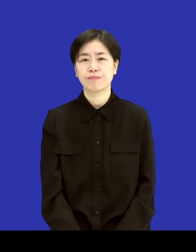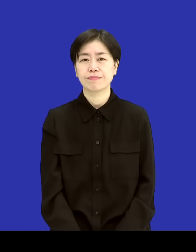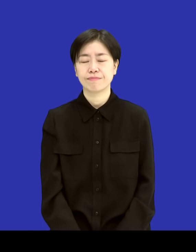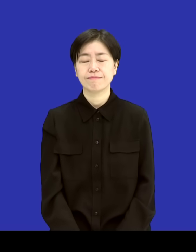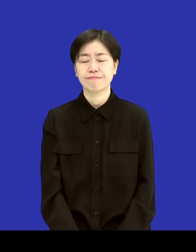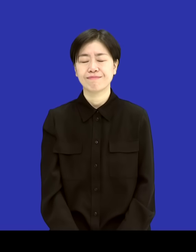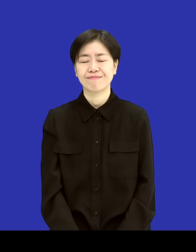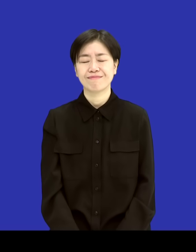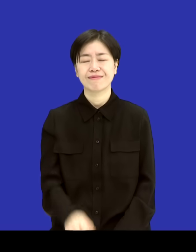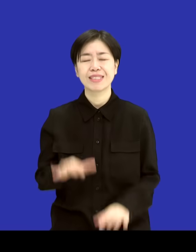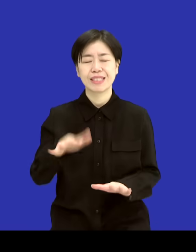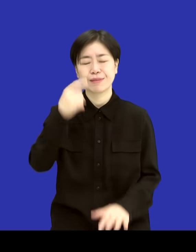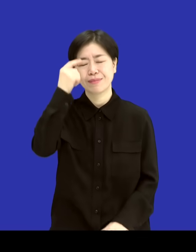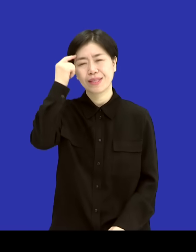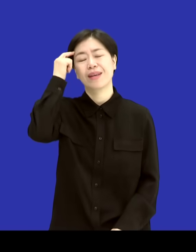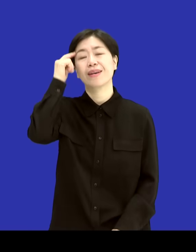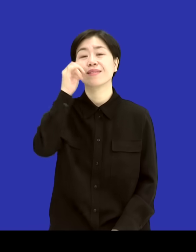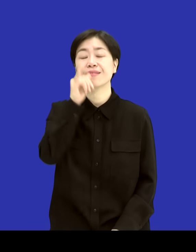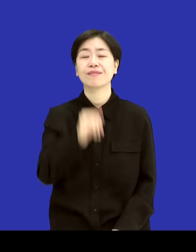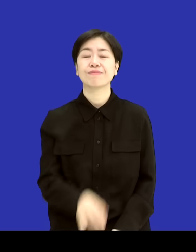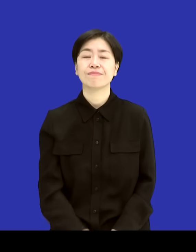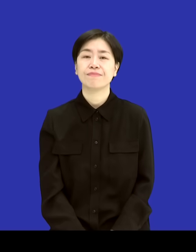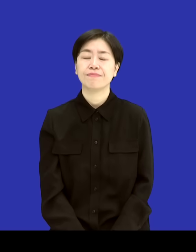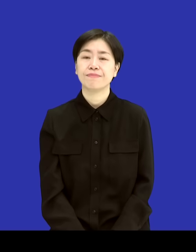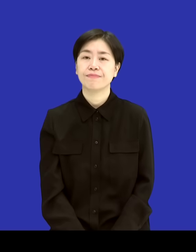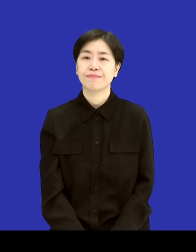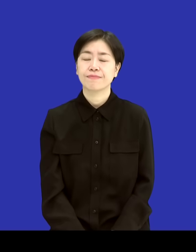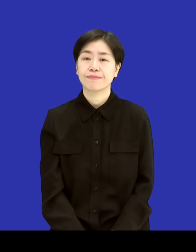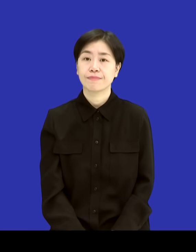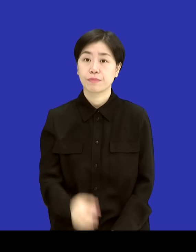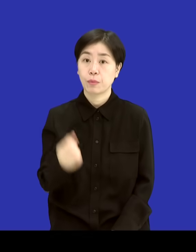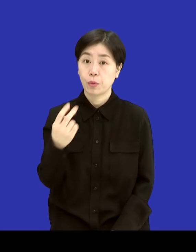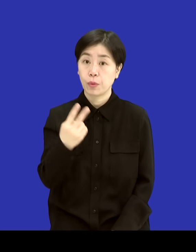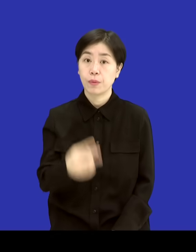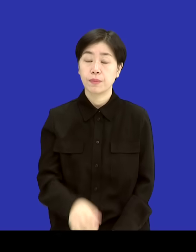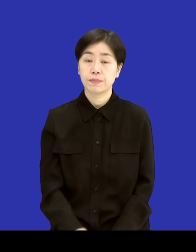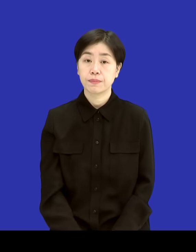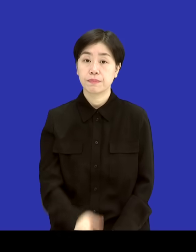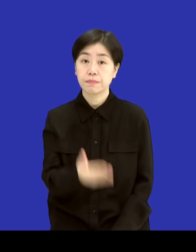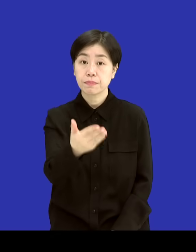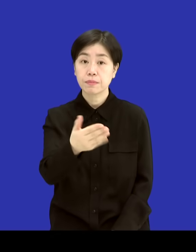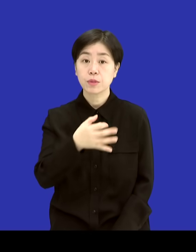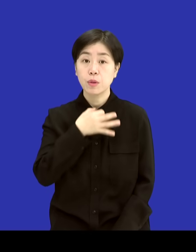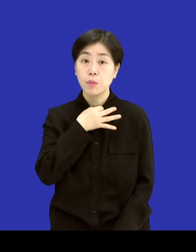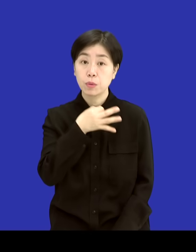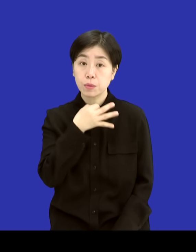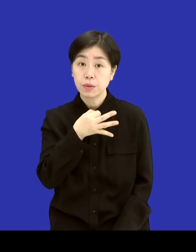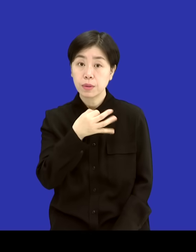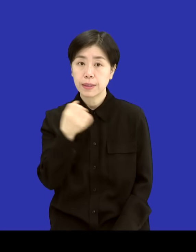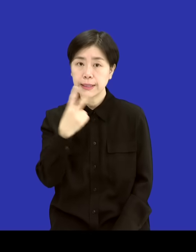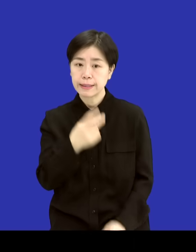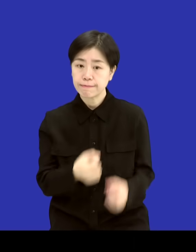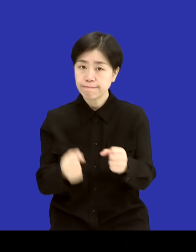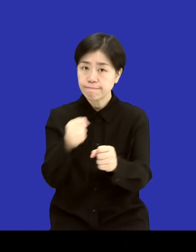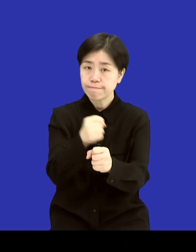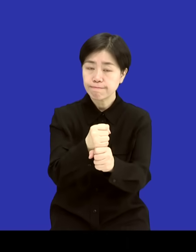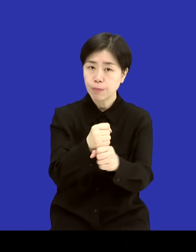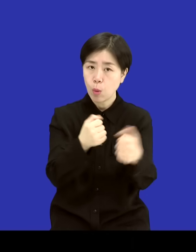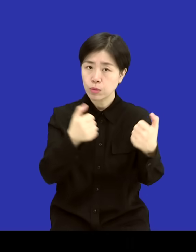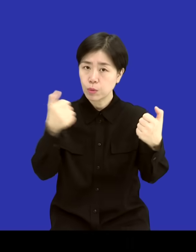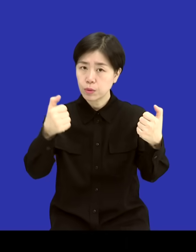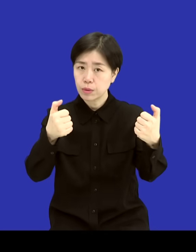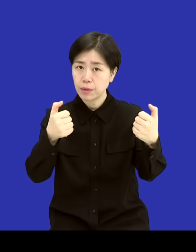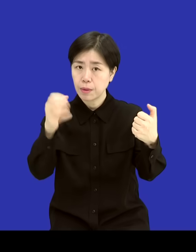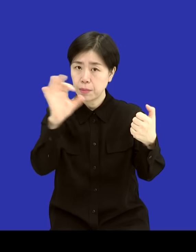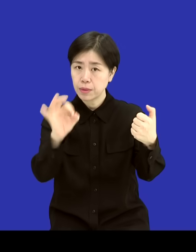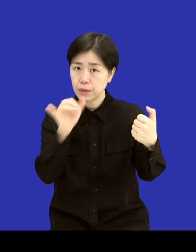좀 생각에 나요. 그리고 그것도 그렇고 목소리가 50대 50%라고 맞아요. 했으니까 혹시나 네. 돌아오지